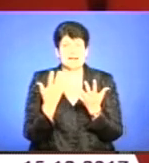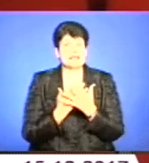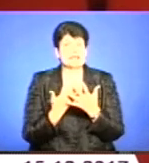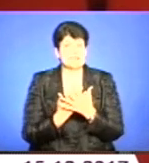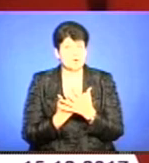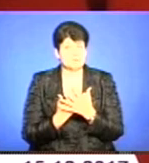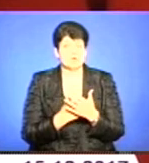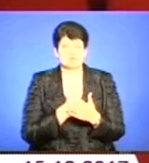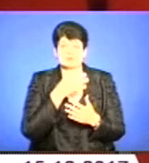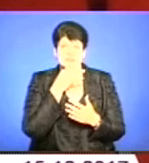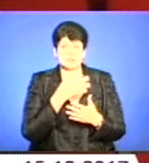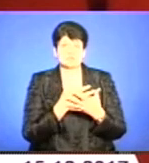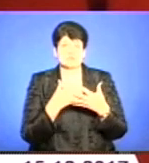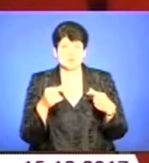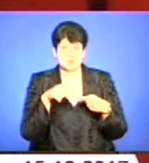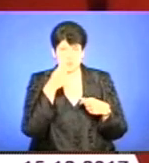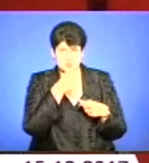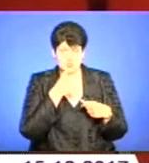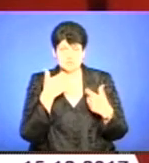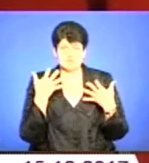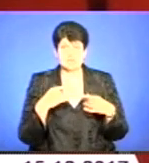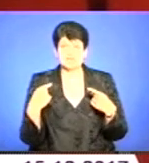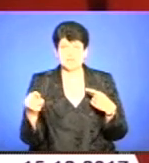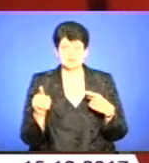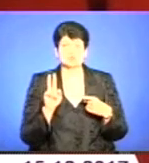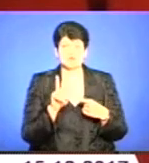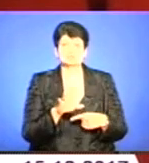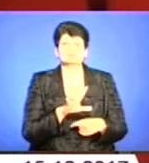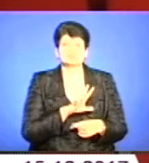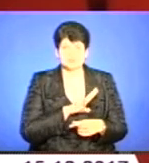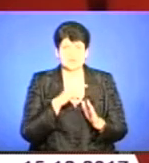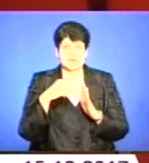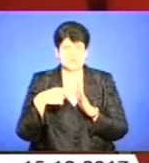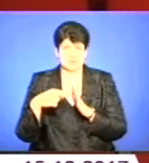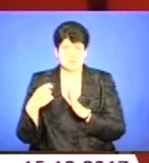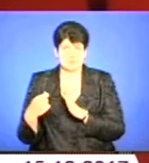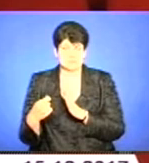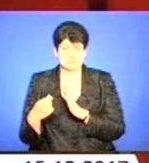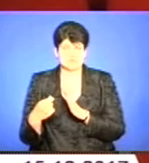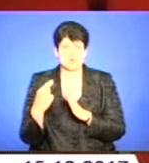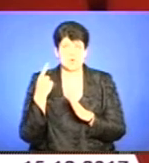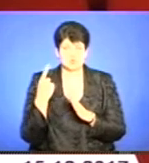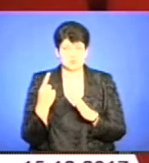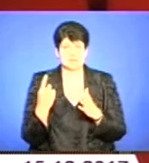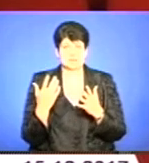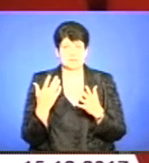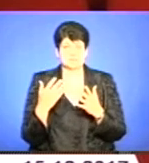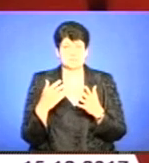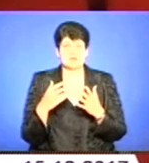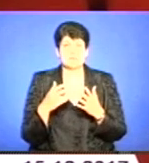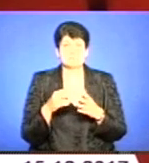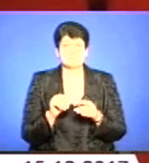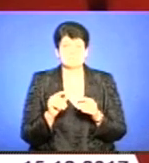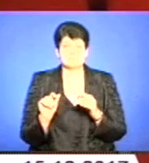що навесні цього року у нас вже в одному іншому тролейбусі відбулася зйомка однієї кінострічки, прем'єра